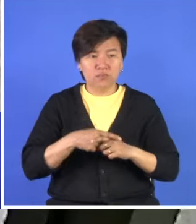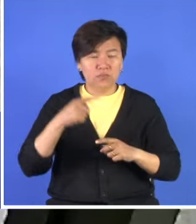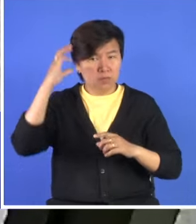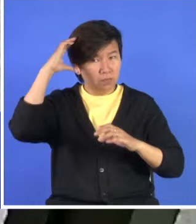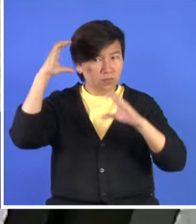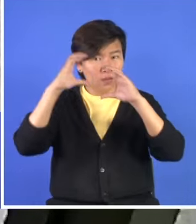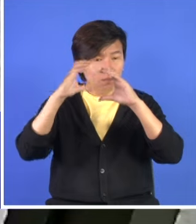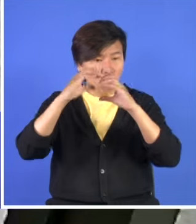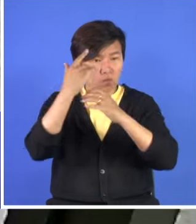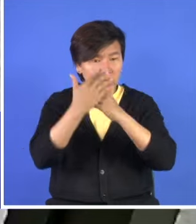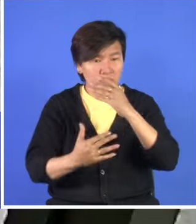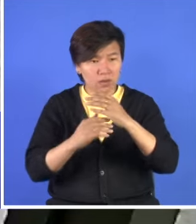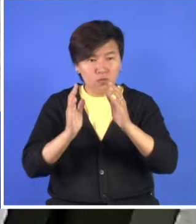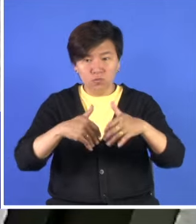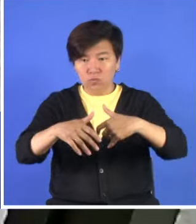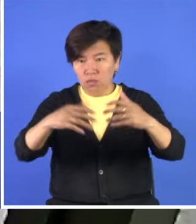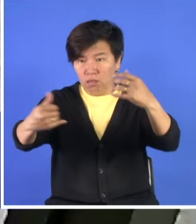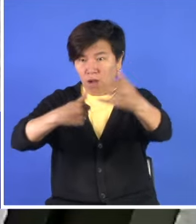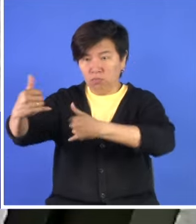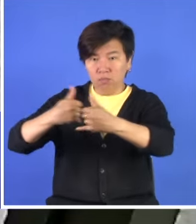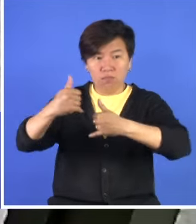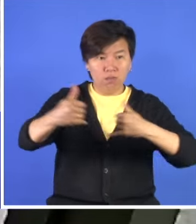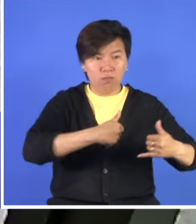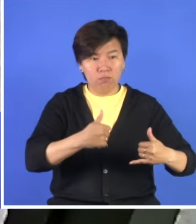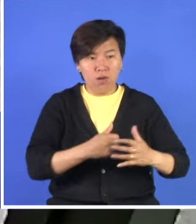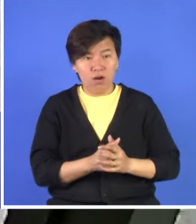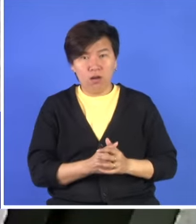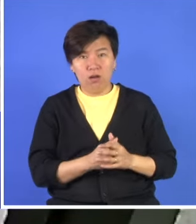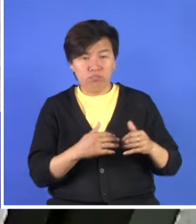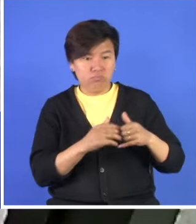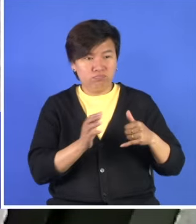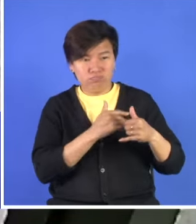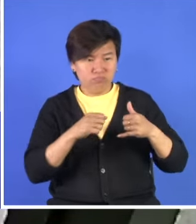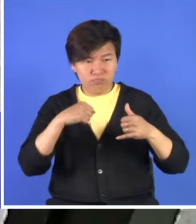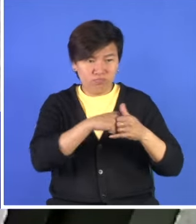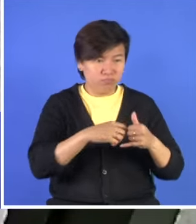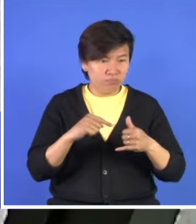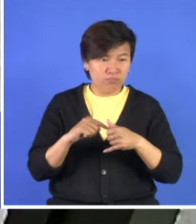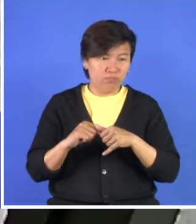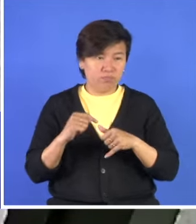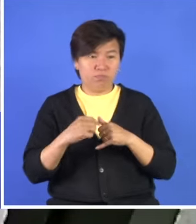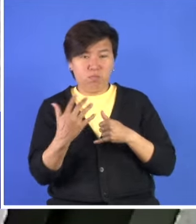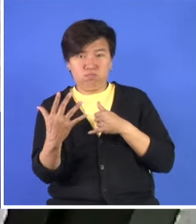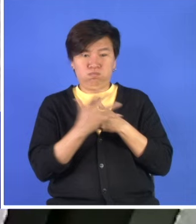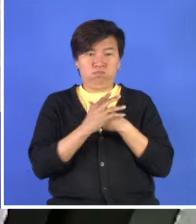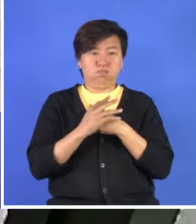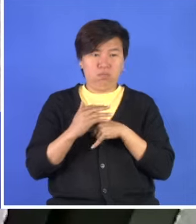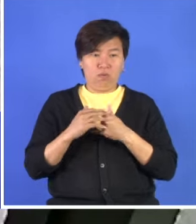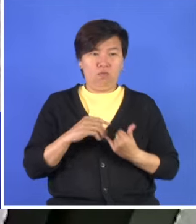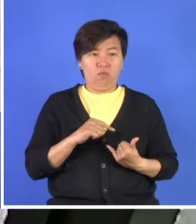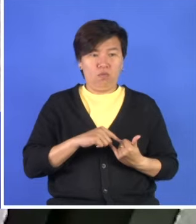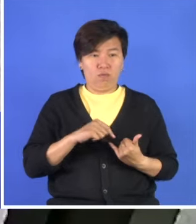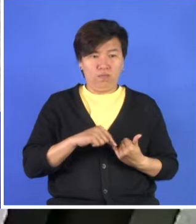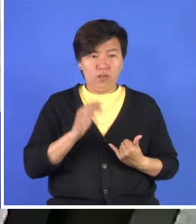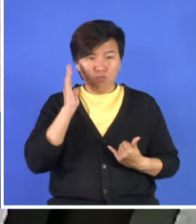จังหวะนั้นมีชาวบ้านเห็นเหตุการณ์นะครับกรูกันไปกระทืบผู้ก่อเหตุเจ้าตัวเนี่ยนอนอยู่ที่พื้นเลยและก็ชาวบ้านก็พากันอุ้มร่างของน